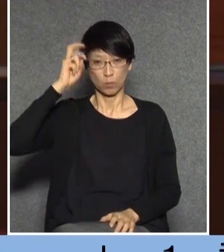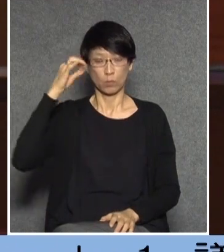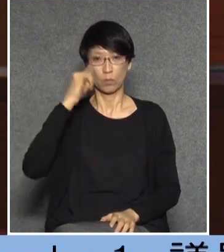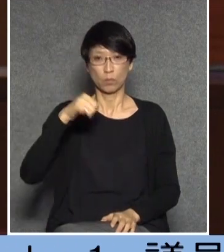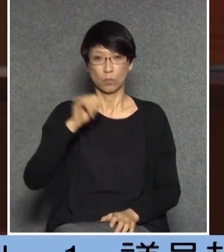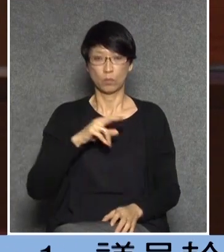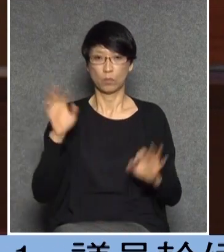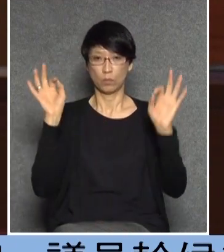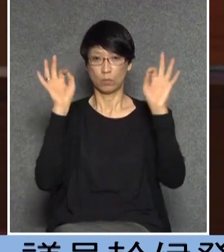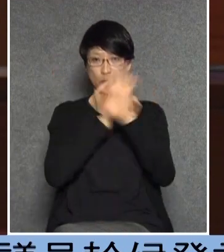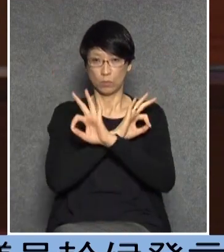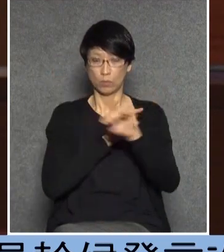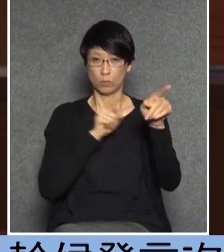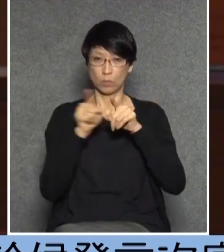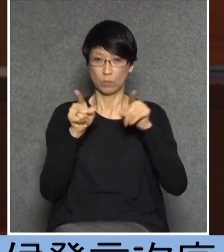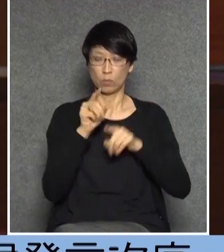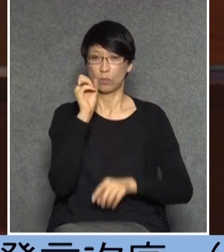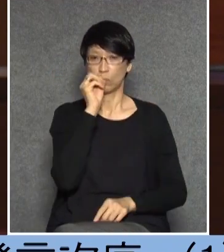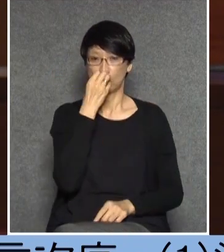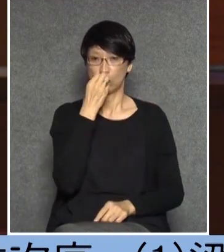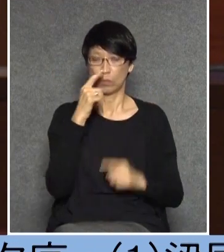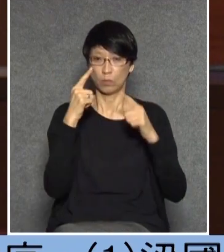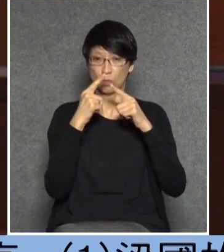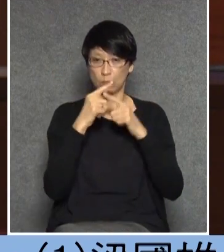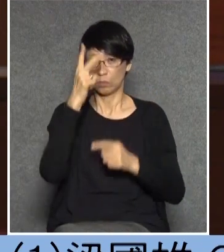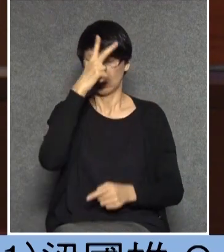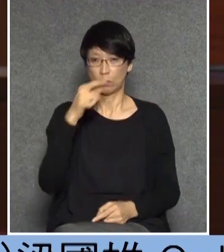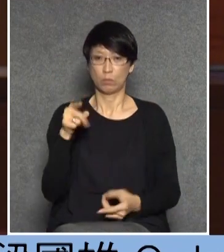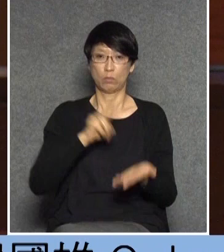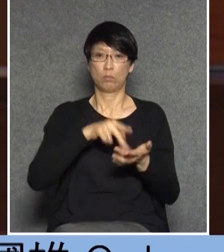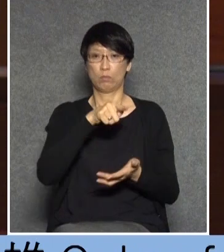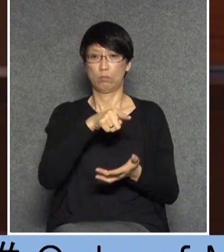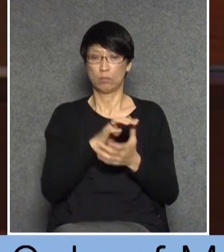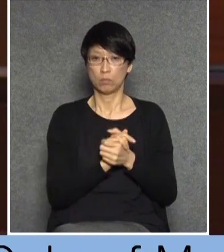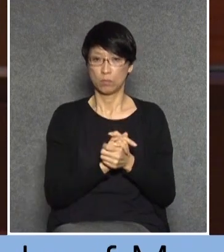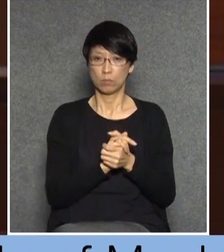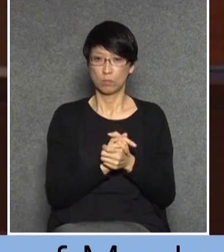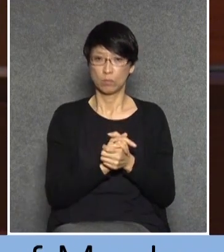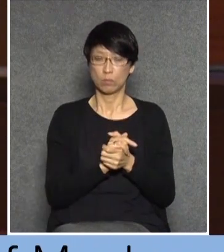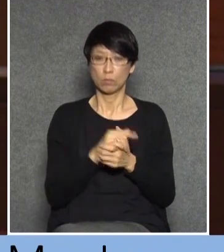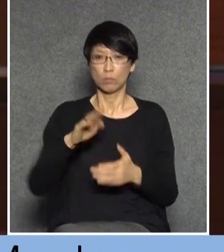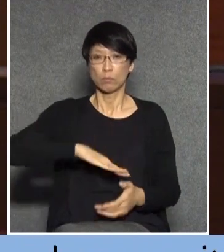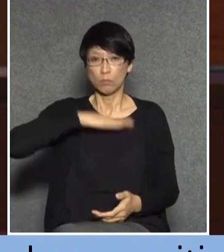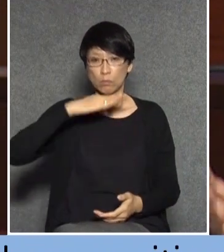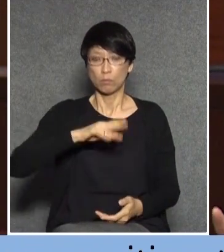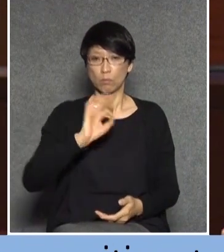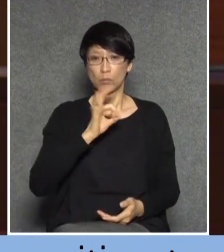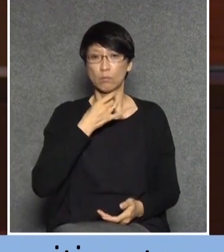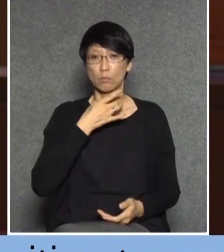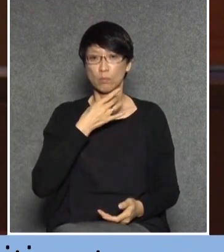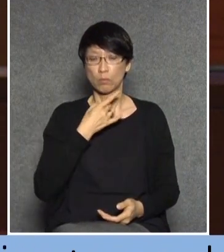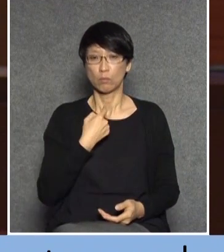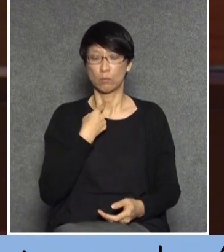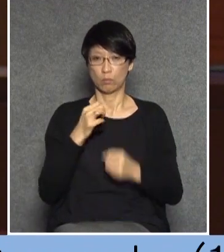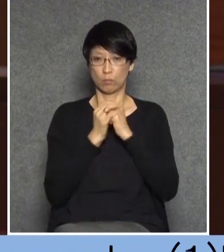導港府同埋香港人。我真係唔明白佢動機喺邊度？唔通列車未飽和，大家就唔需要要求港鐵改